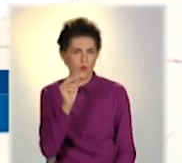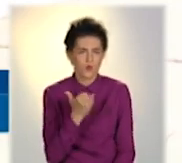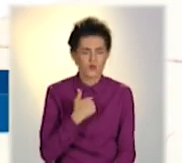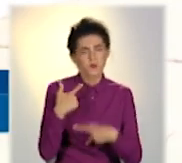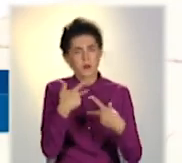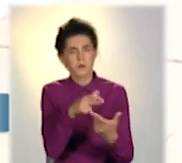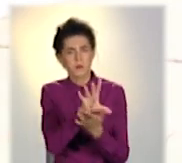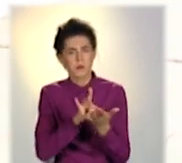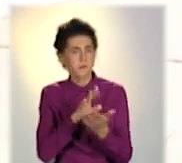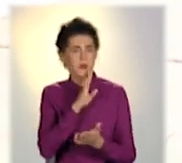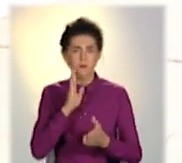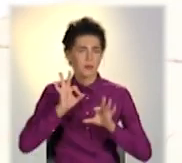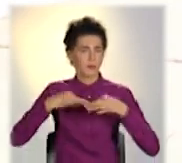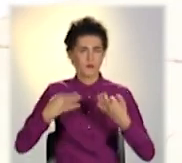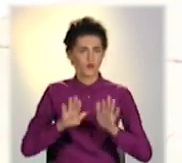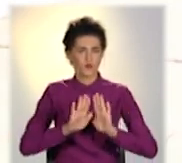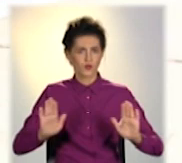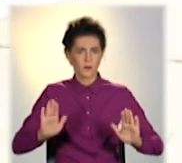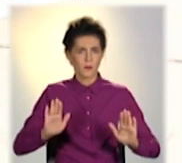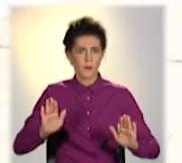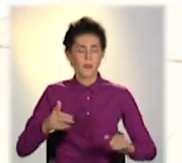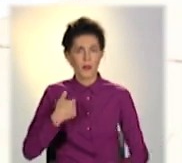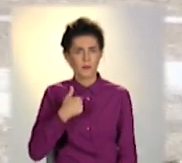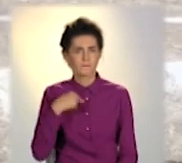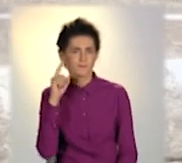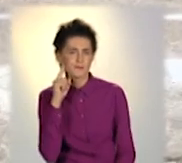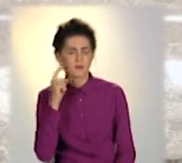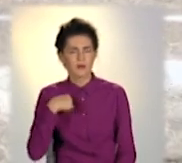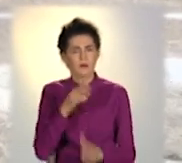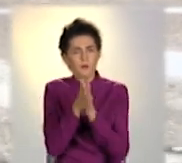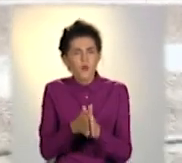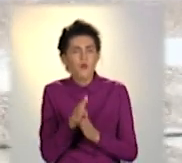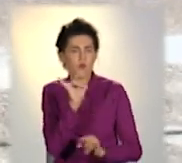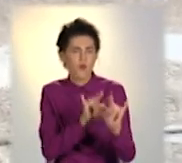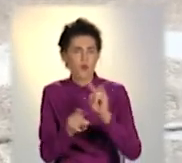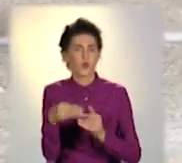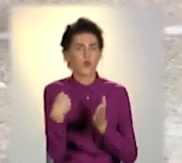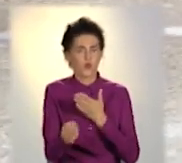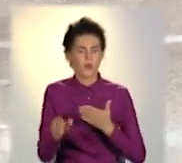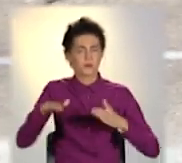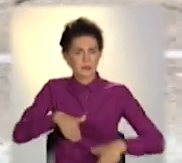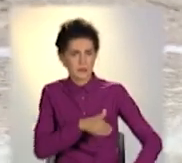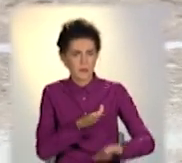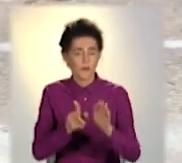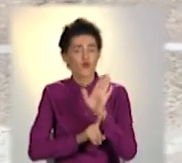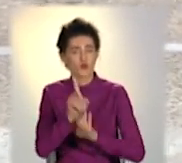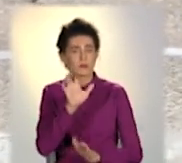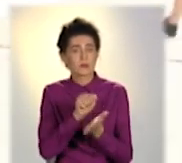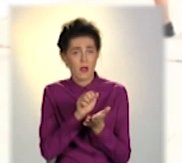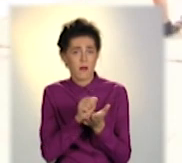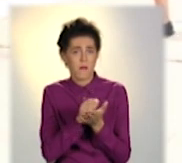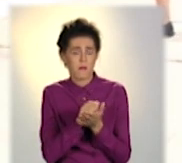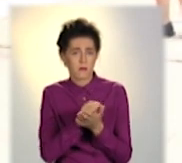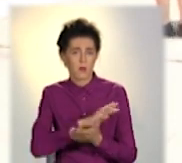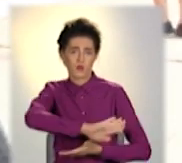Правда, мама не розрішала. І я її таки на прошлому году таки випросила, і вона мені купила. Я почала займатися. Правда,